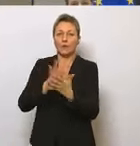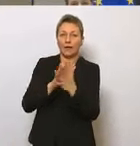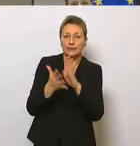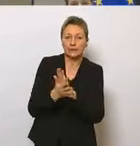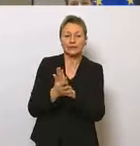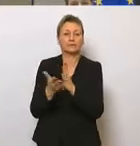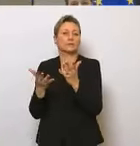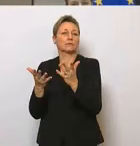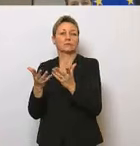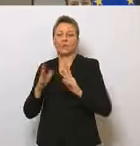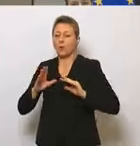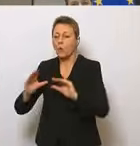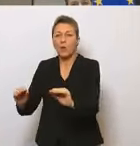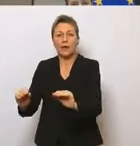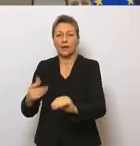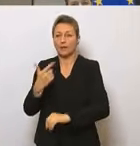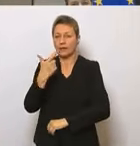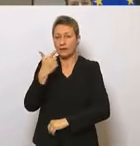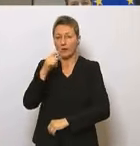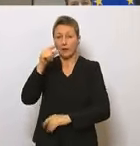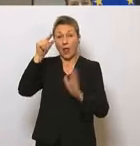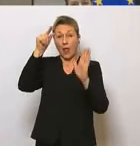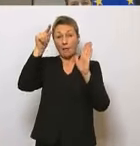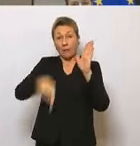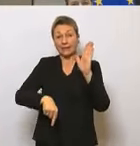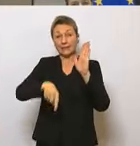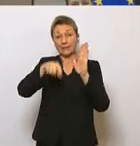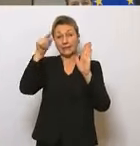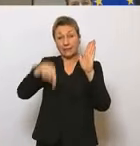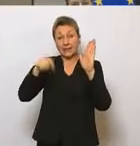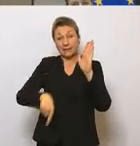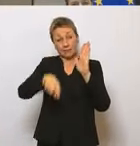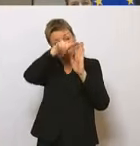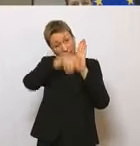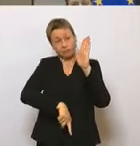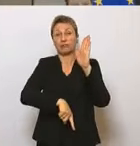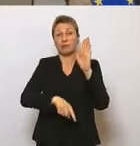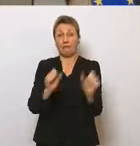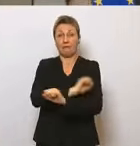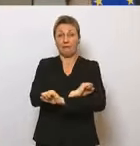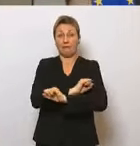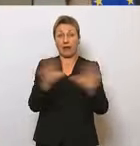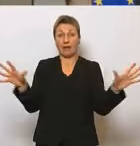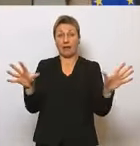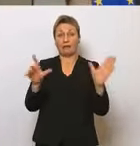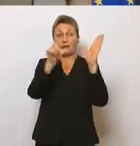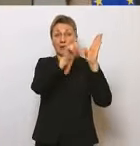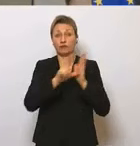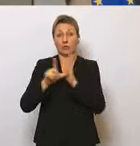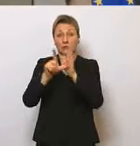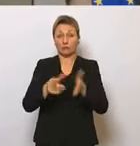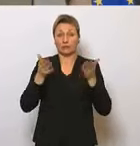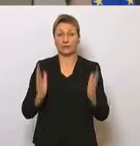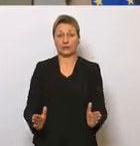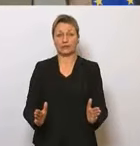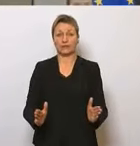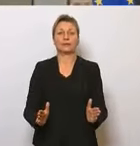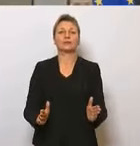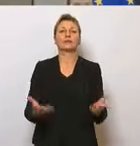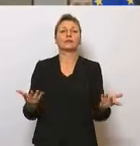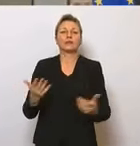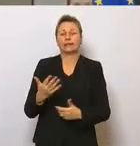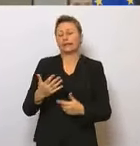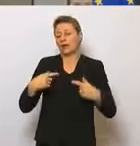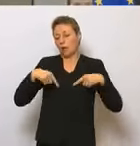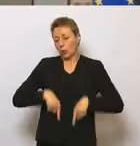veut que les principes soient très clairs et soient tranchés par le législateur. On sait bien que malheureusement les autorités